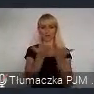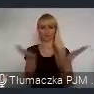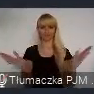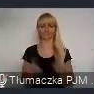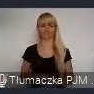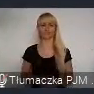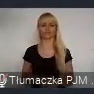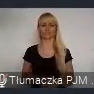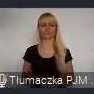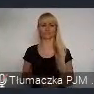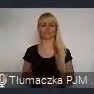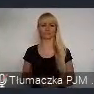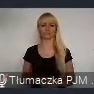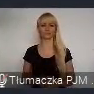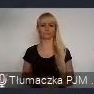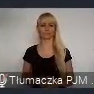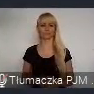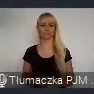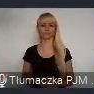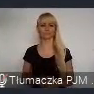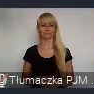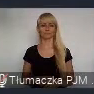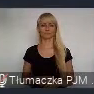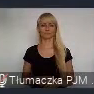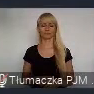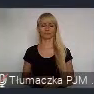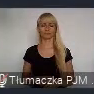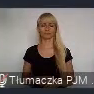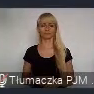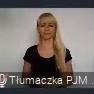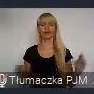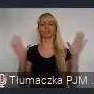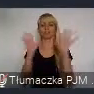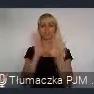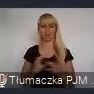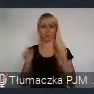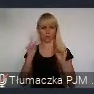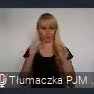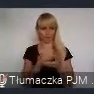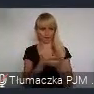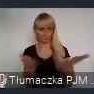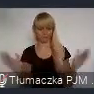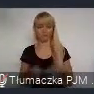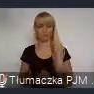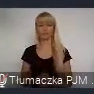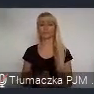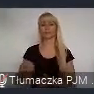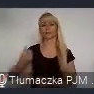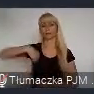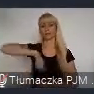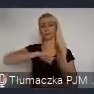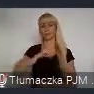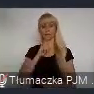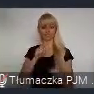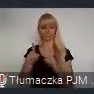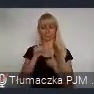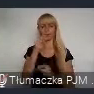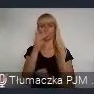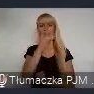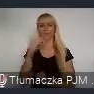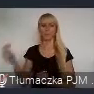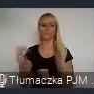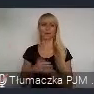Szanowni Państwo, jeśli mówimy o infrastrukturze komunikacyjnej, transportowej